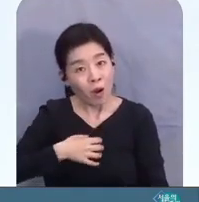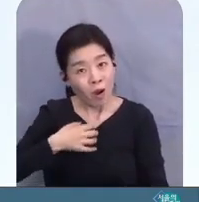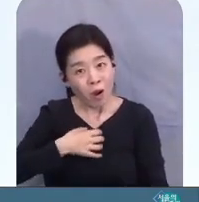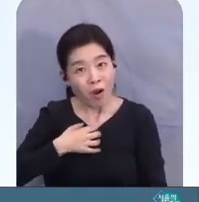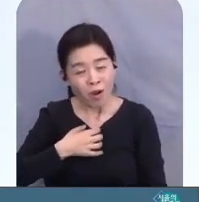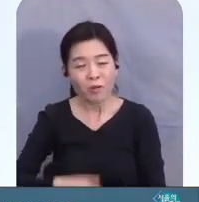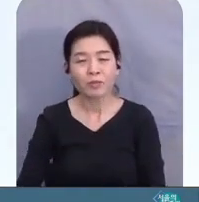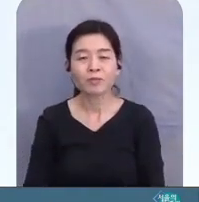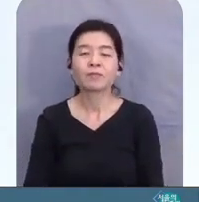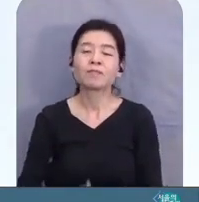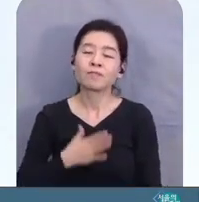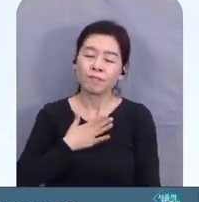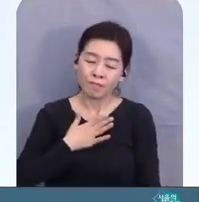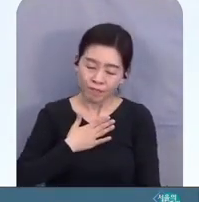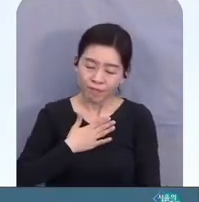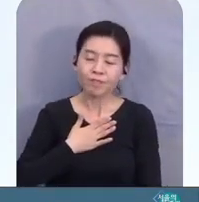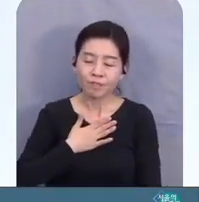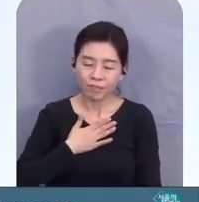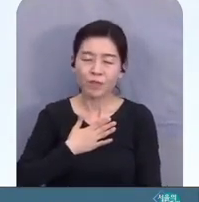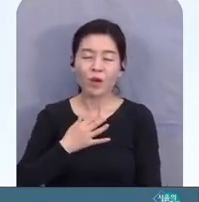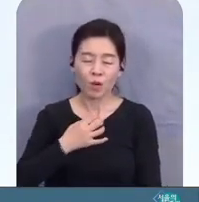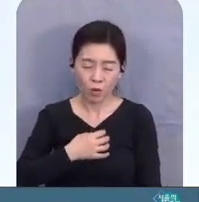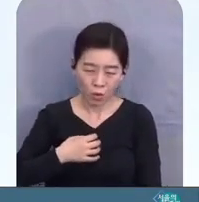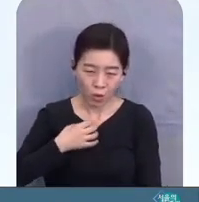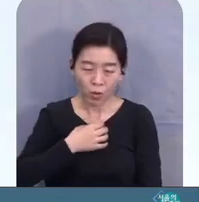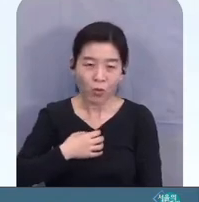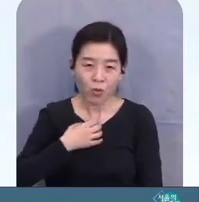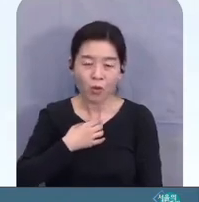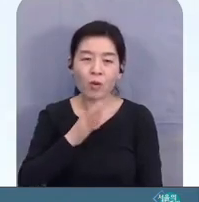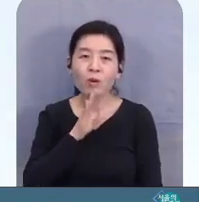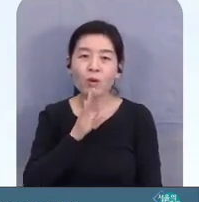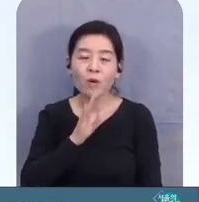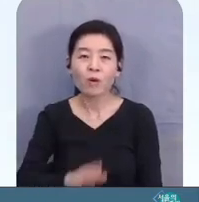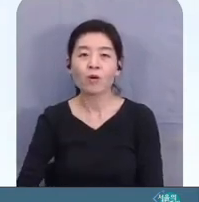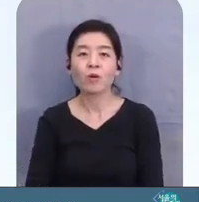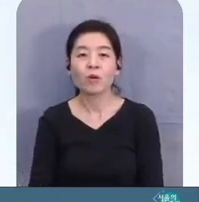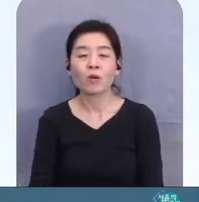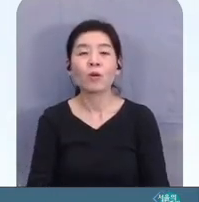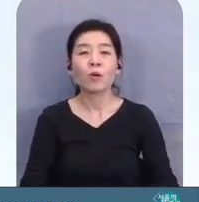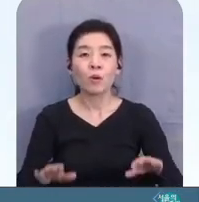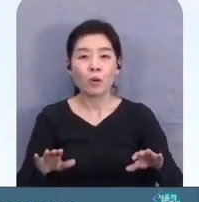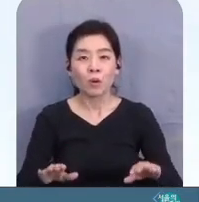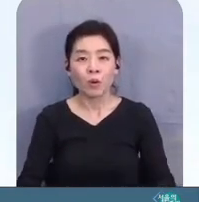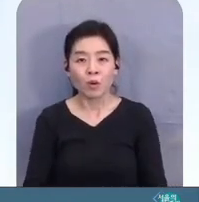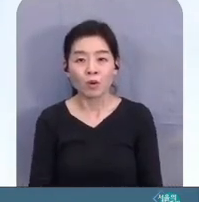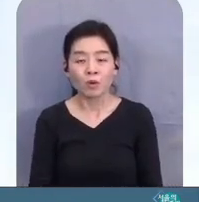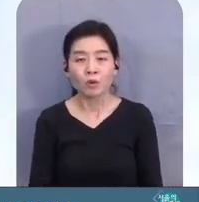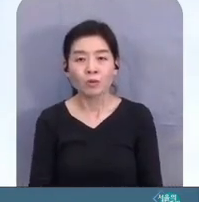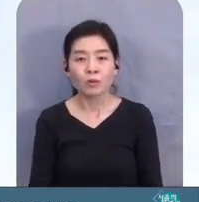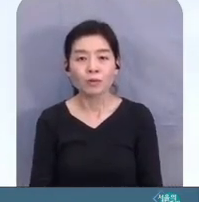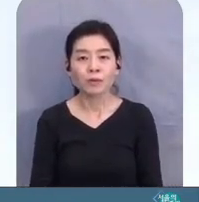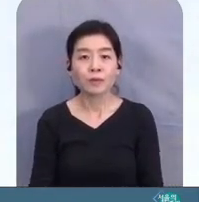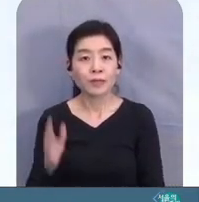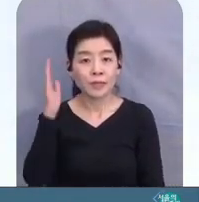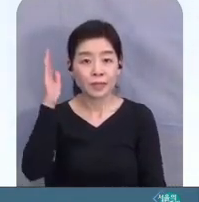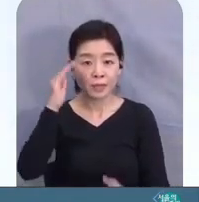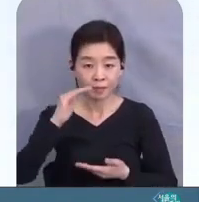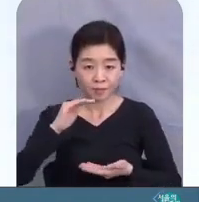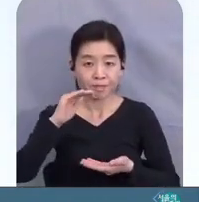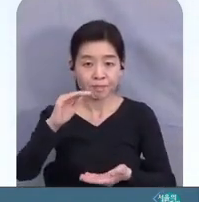예, 저도 굉장히 걱정이 됩니다. 사실 오늘 드리고 싶은